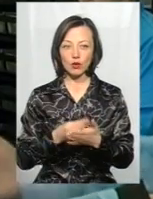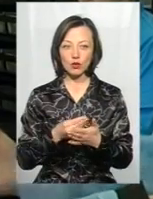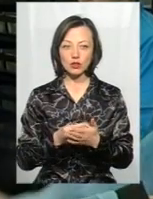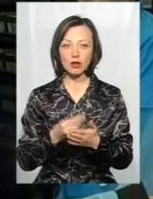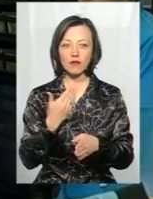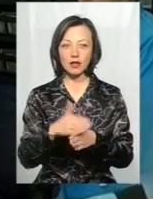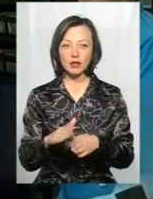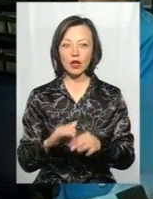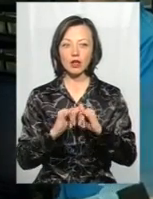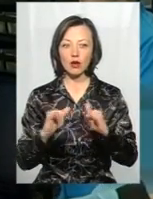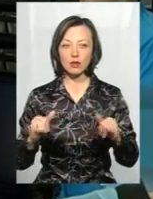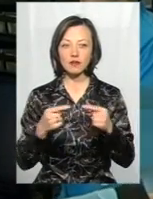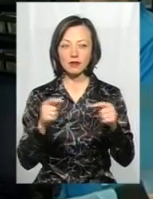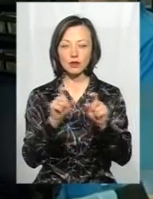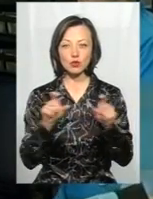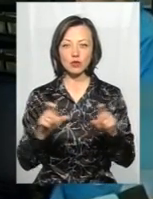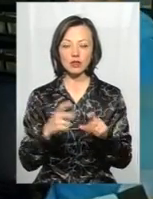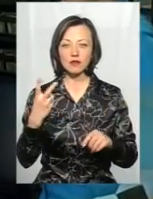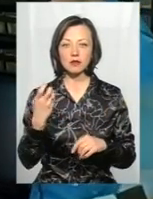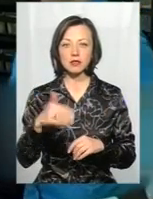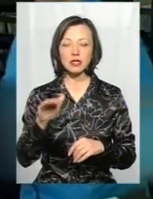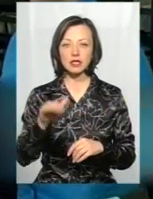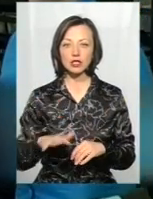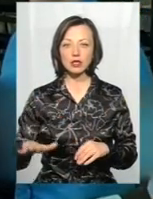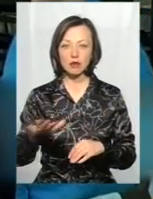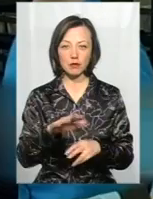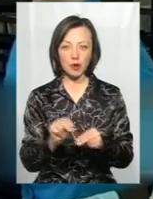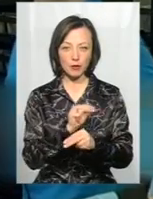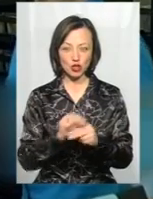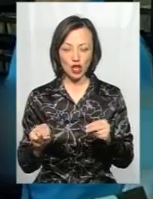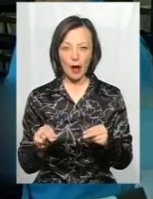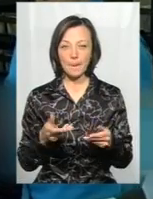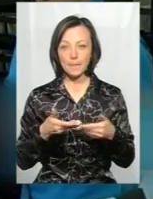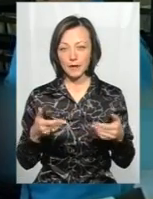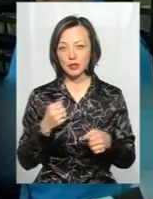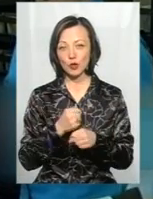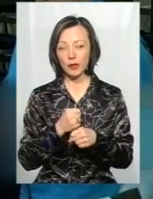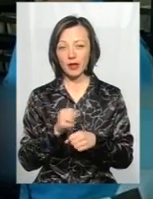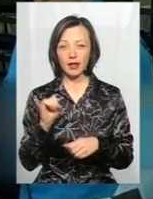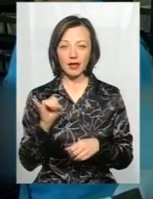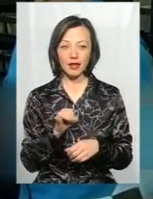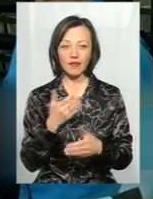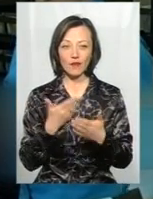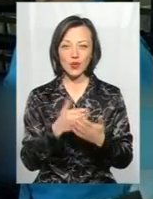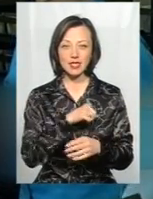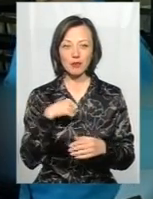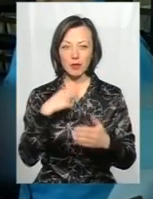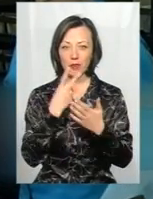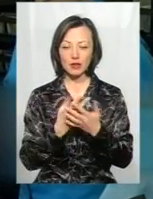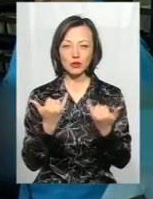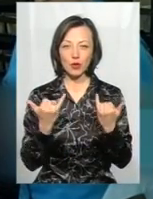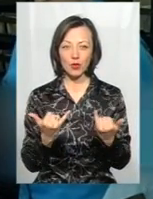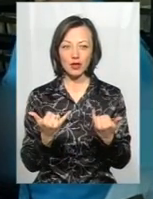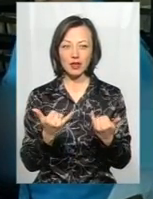були виділені на розвиток інфраструктури, 250 тисяч на ремонт цього приміщення. Ми його зробили, і от самі бачите, що вже от сьогодні